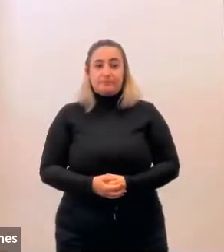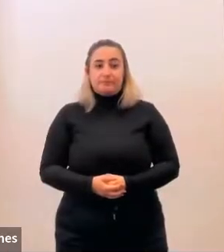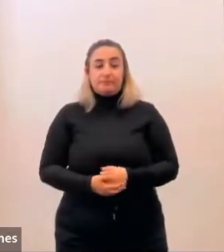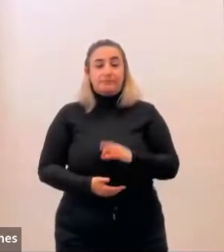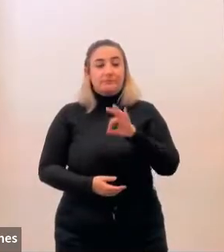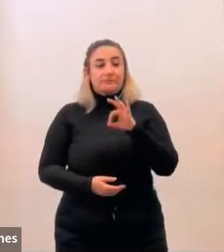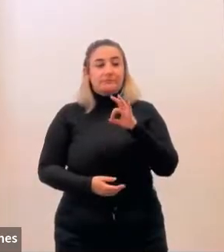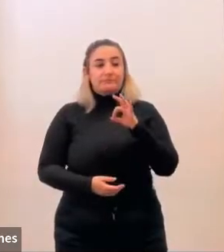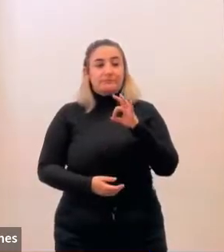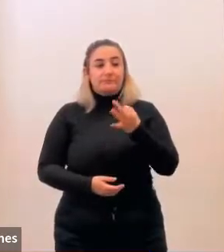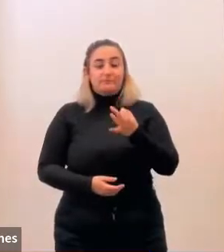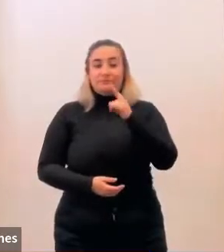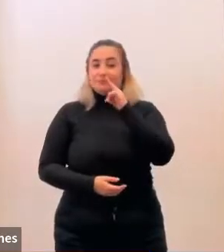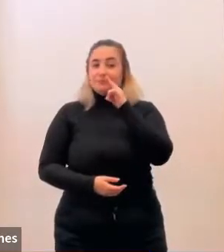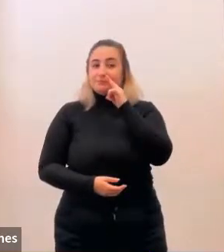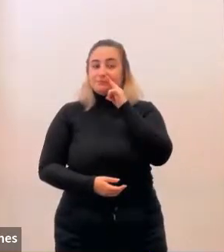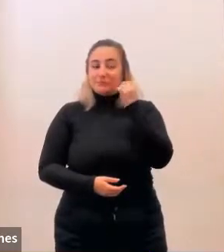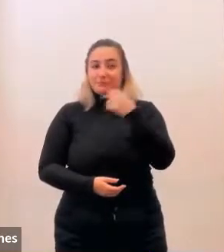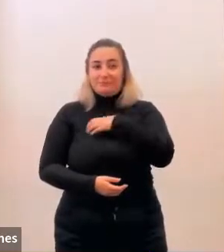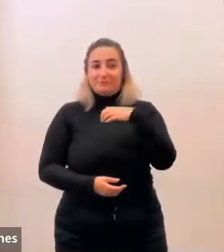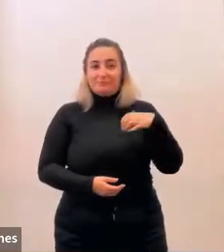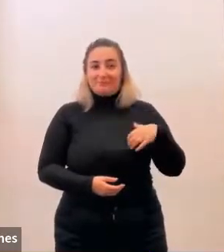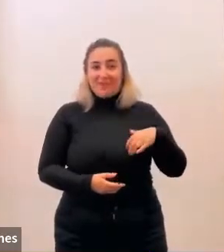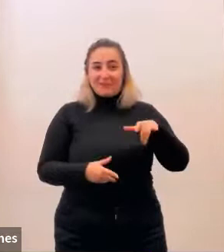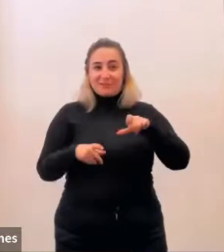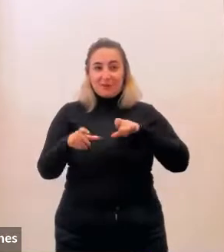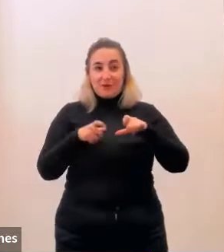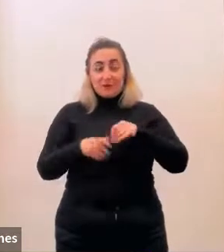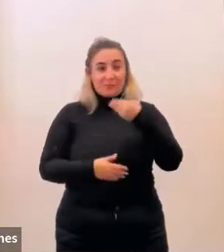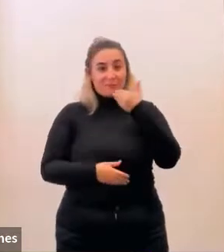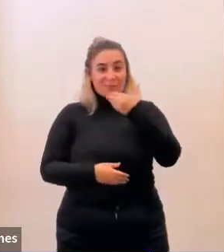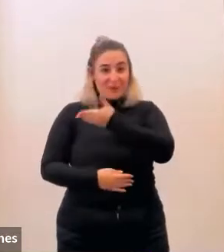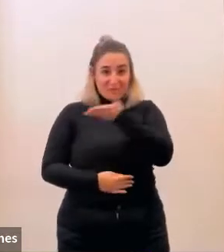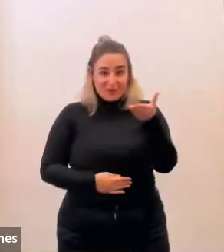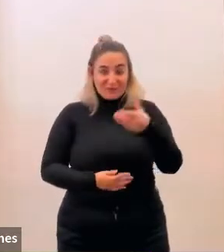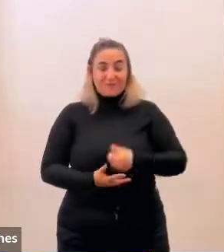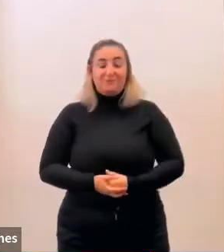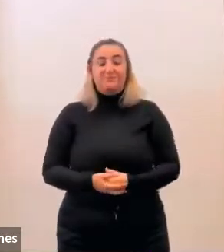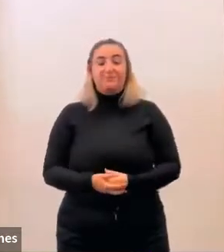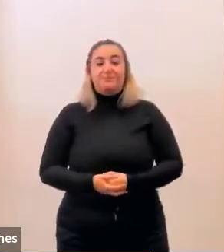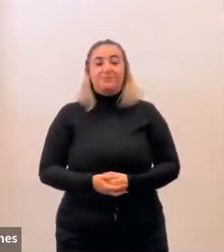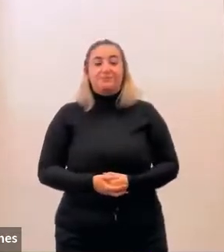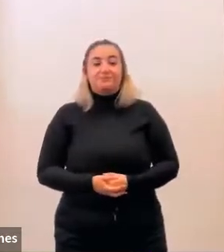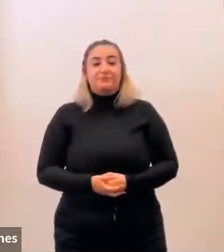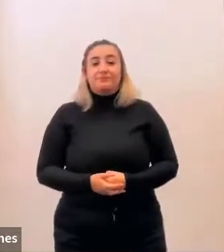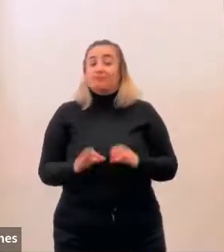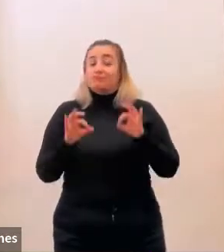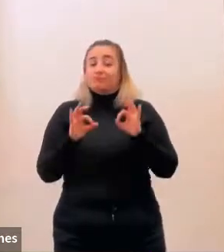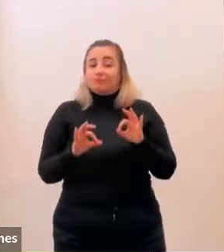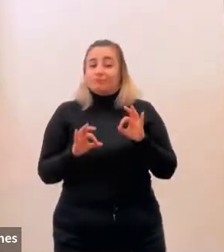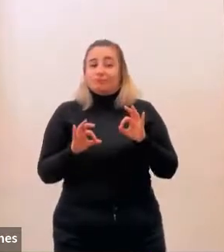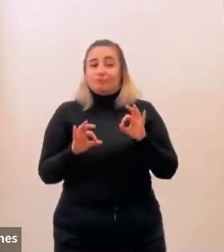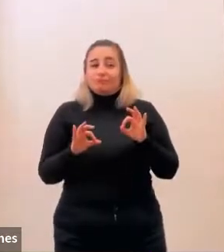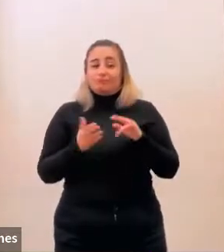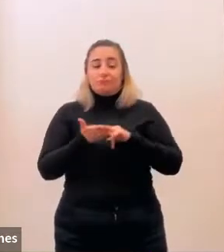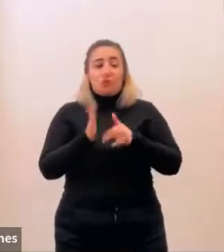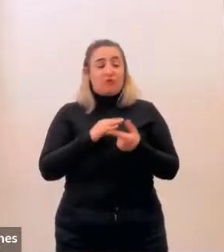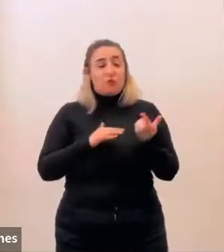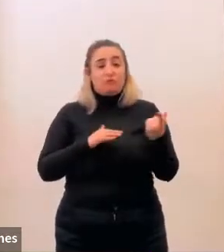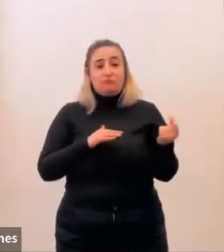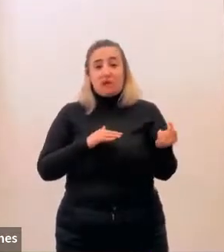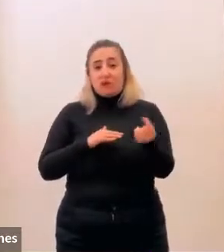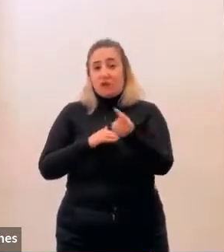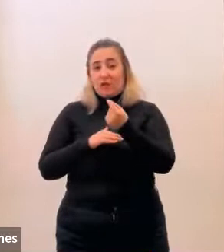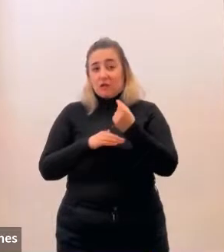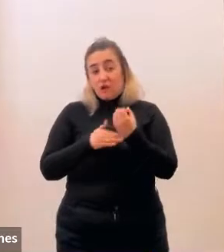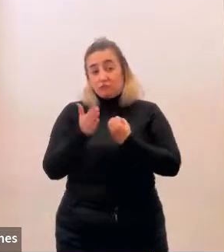Oui, monsieur le maire, mes chers collègues, bonjour à tous. Oui, simplement une convention de partenariat